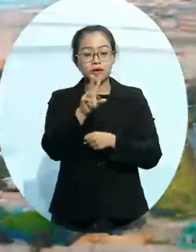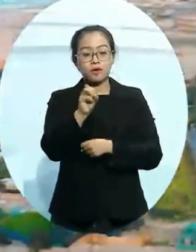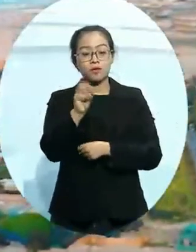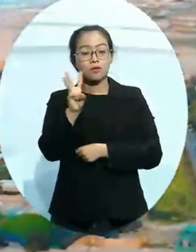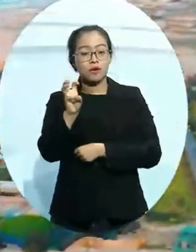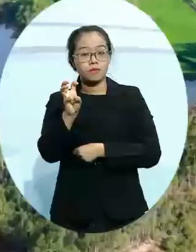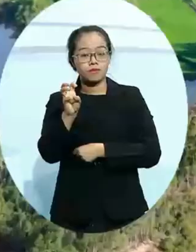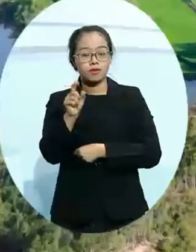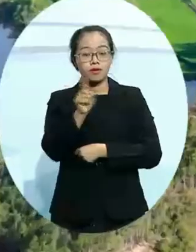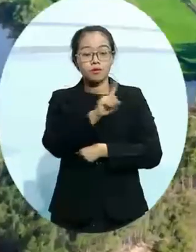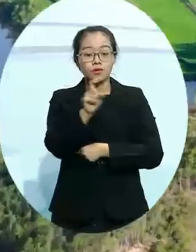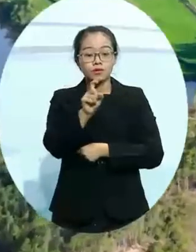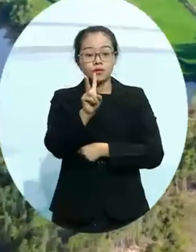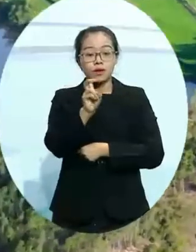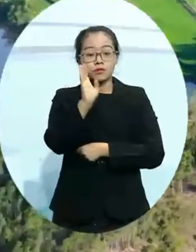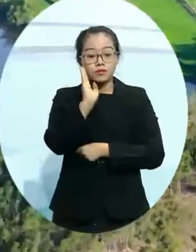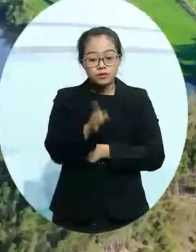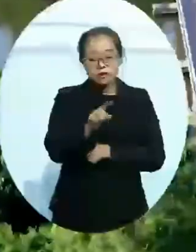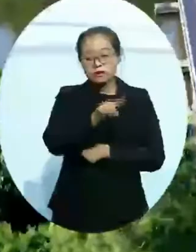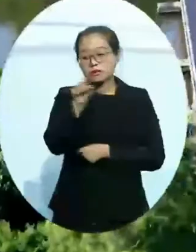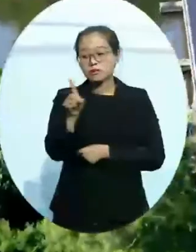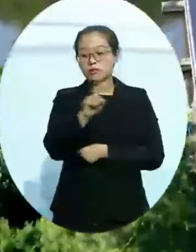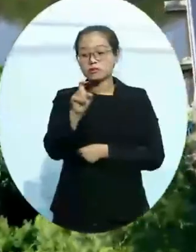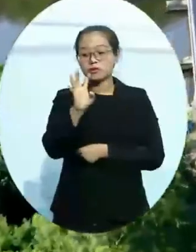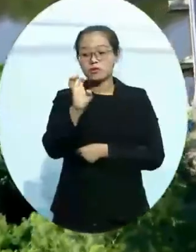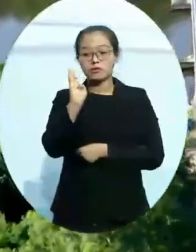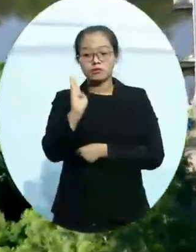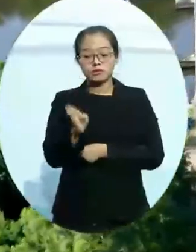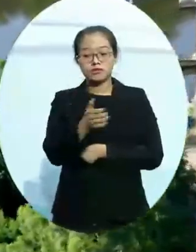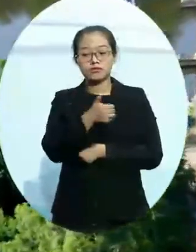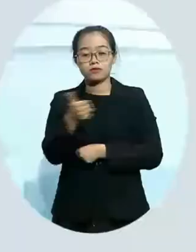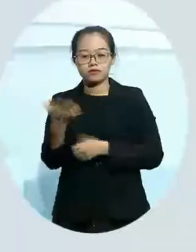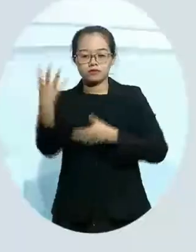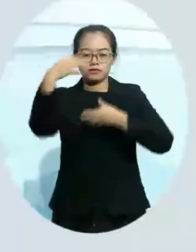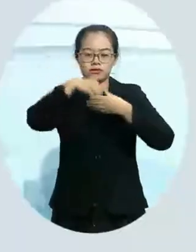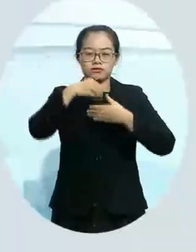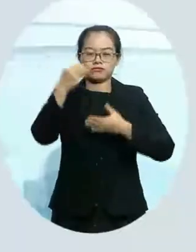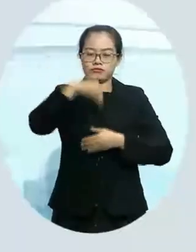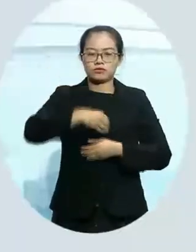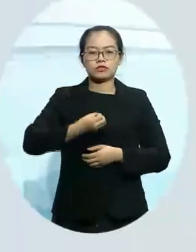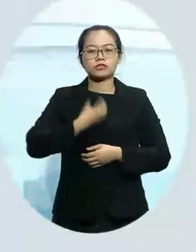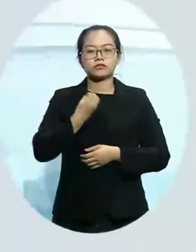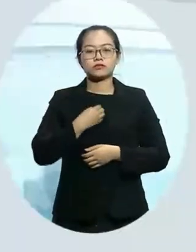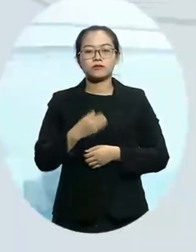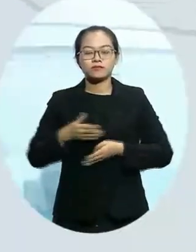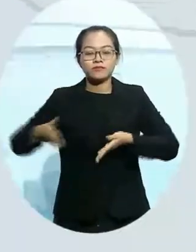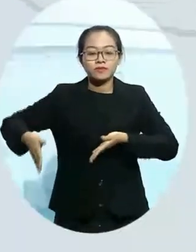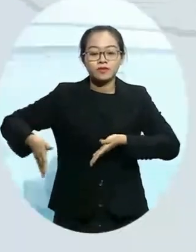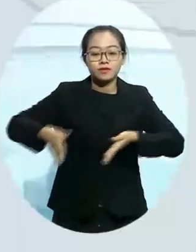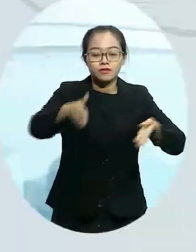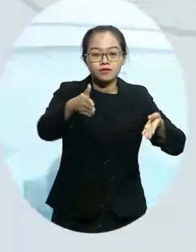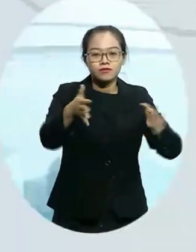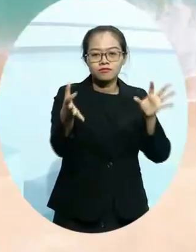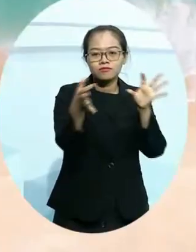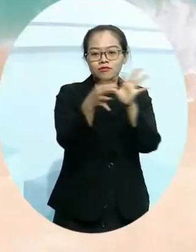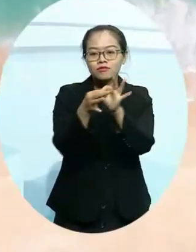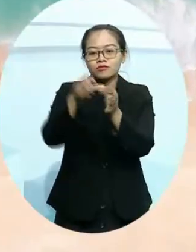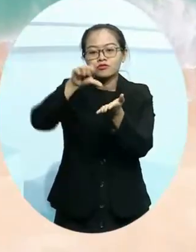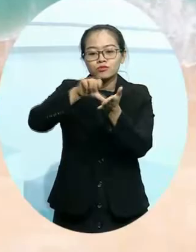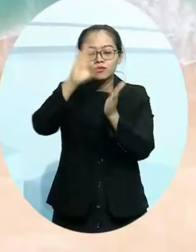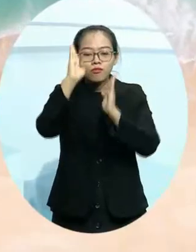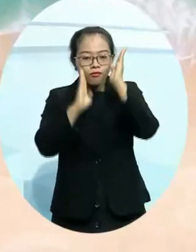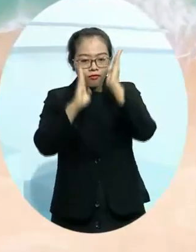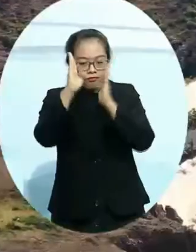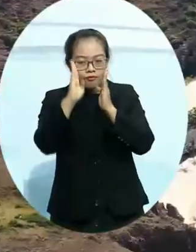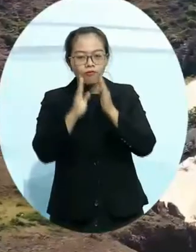đến 140.000 người. Nơi đây còn được quy hoạch với hạ tầng giao thông hoàn chỉnh, kết nối trực tiếp trung tâm thành phố, sân bay, cảng